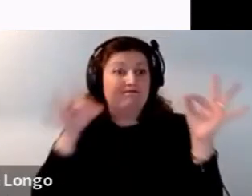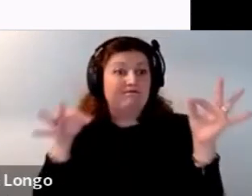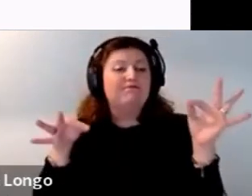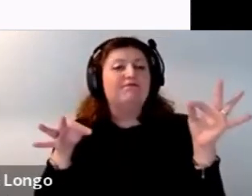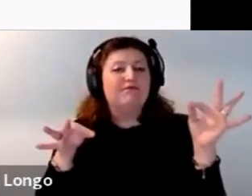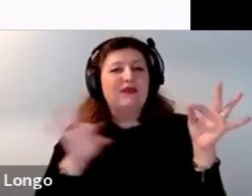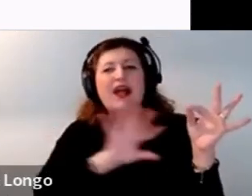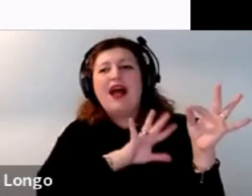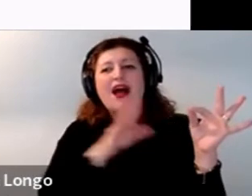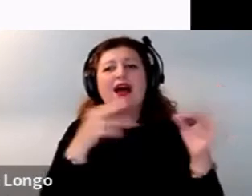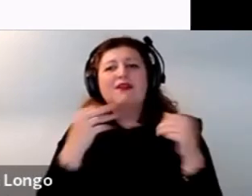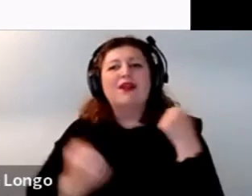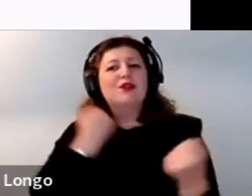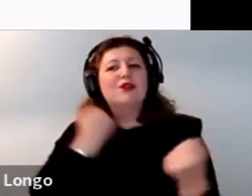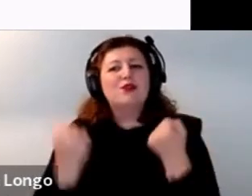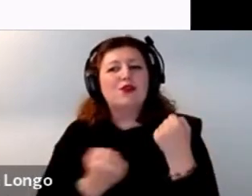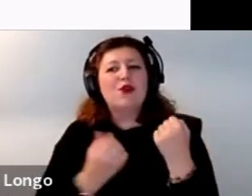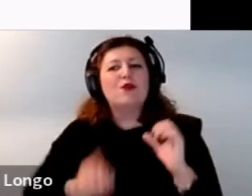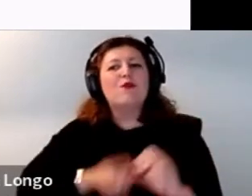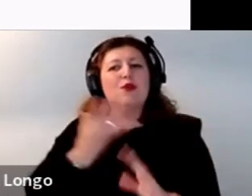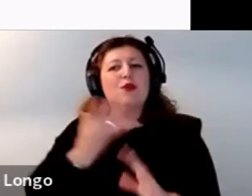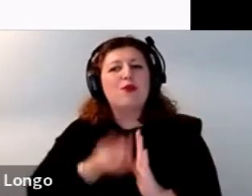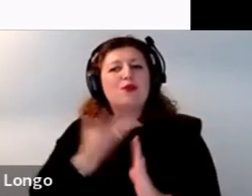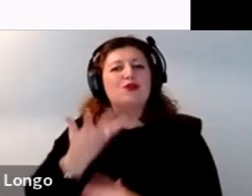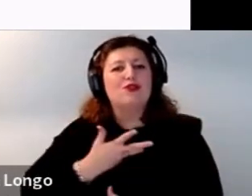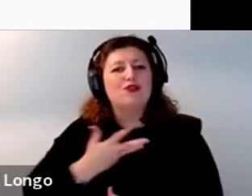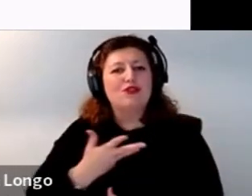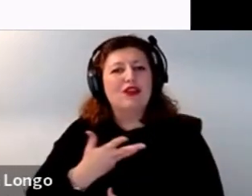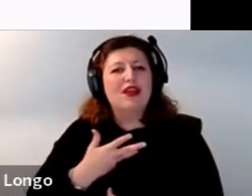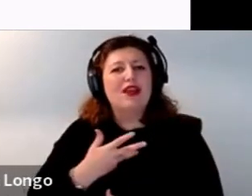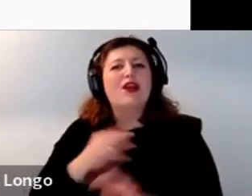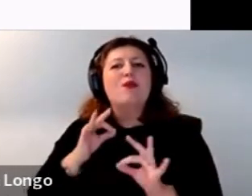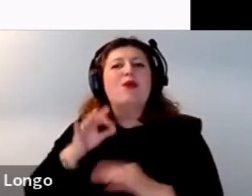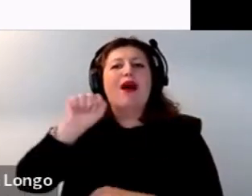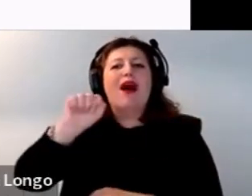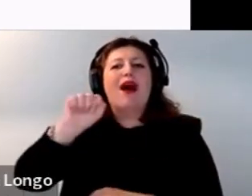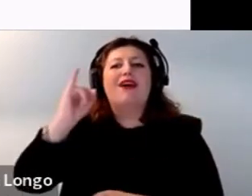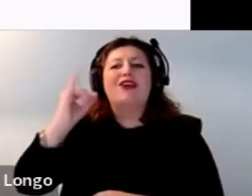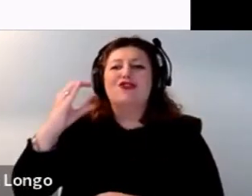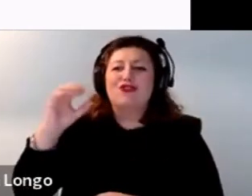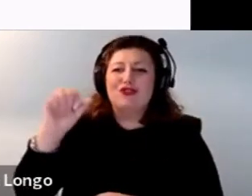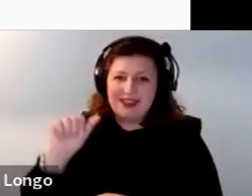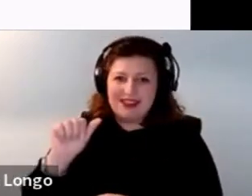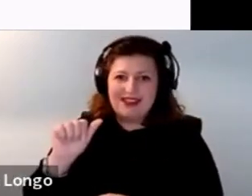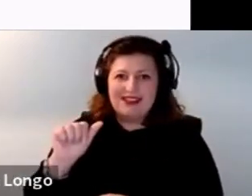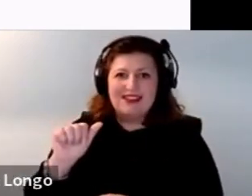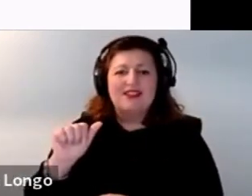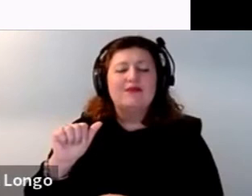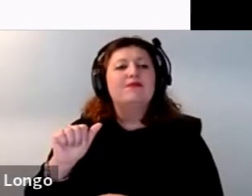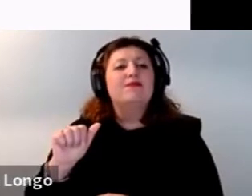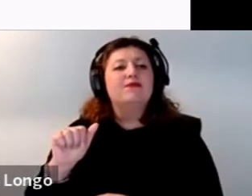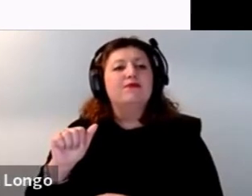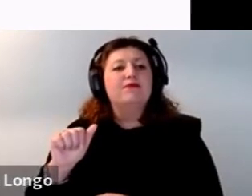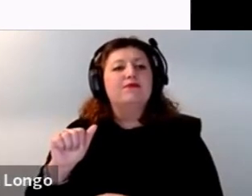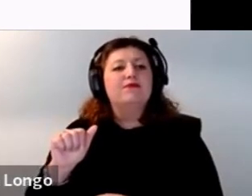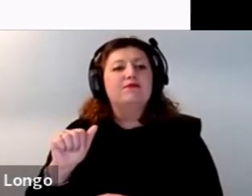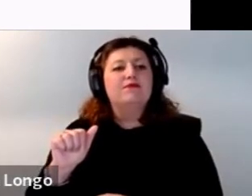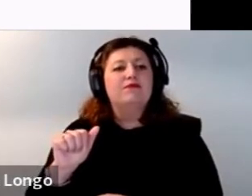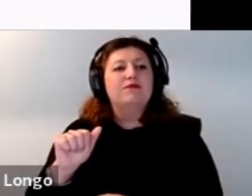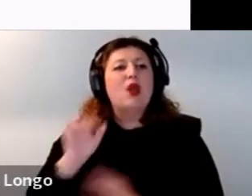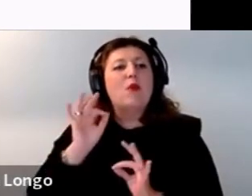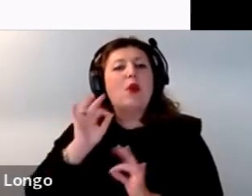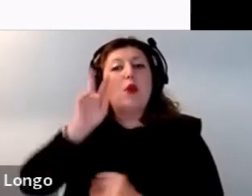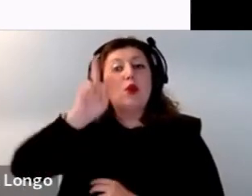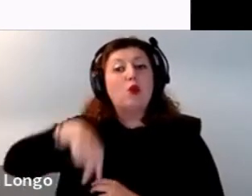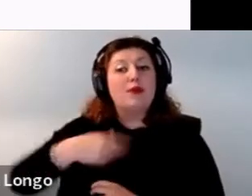di azioni promosse a questo punto da ICS, perché siamo già nel 2015, la